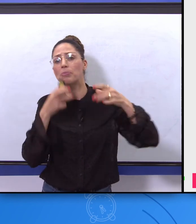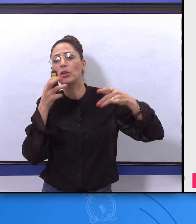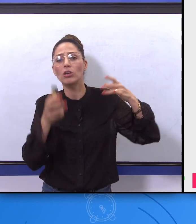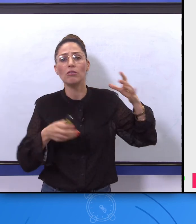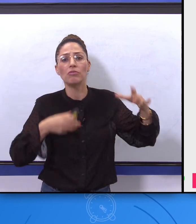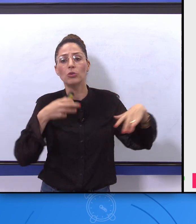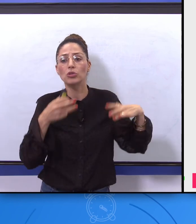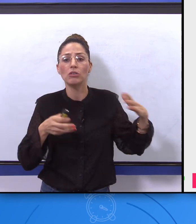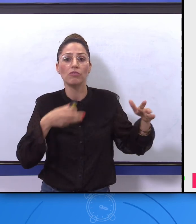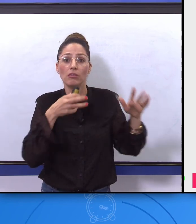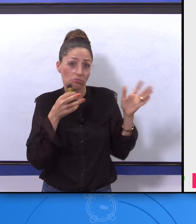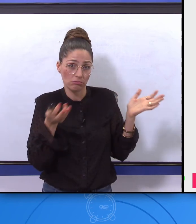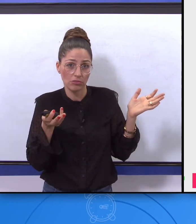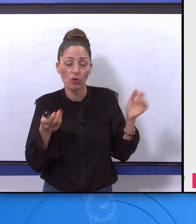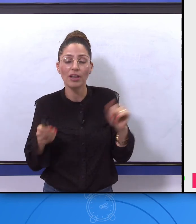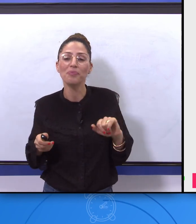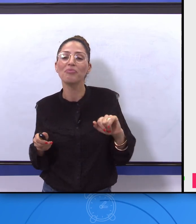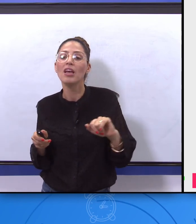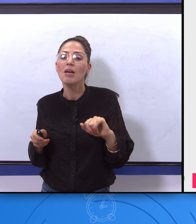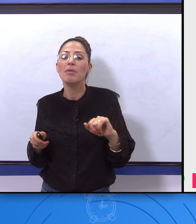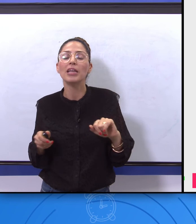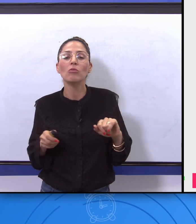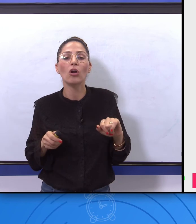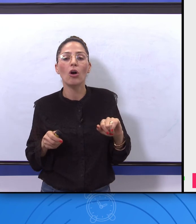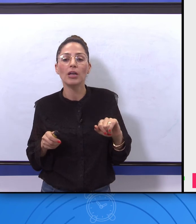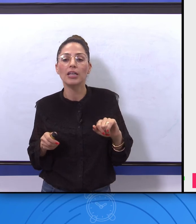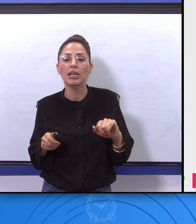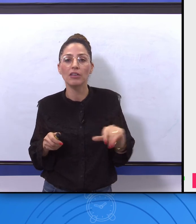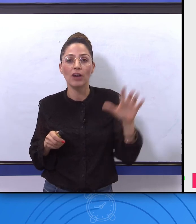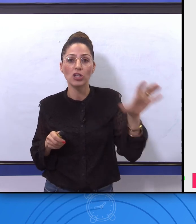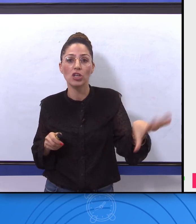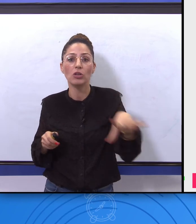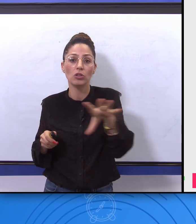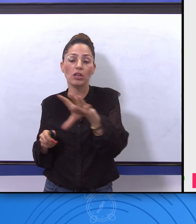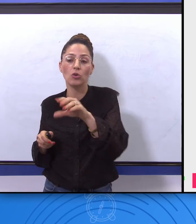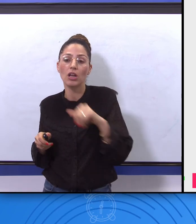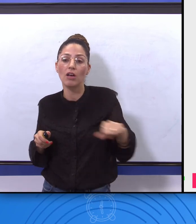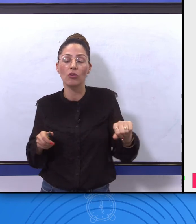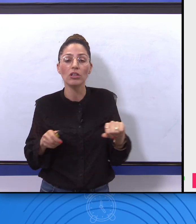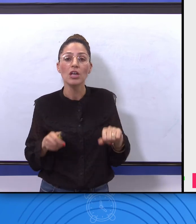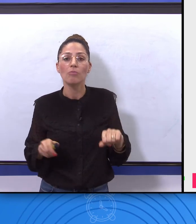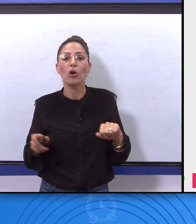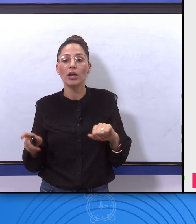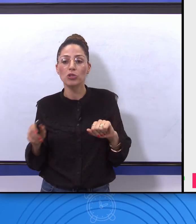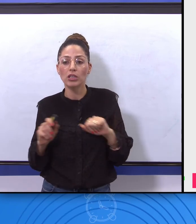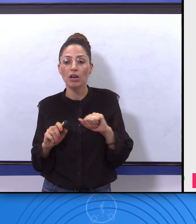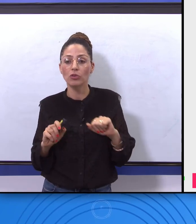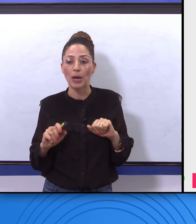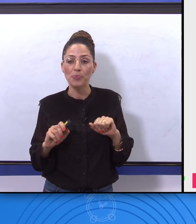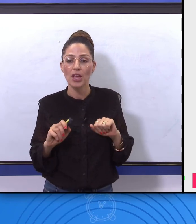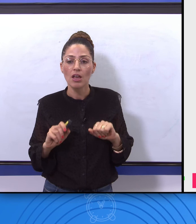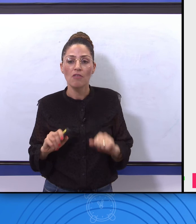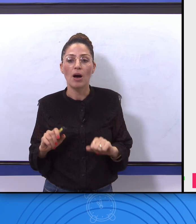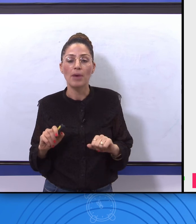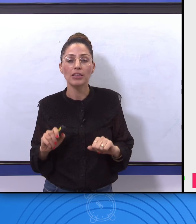פונפונים ופפיונים וטושים ו... אוקיי? ממיינים כל חומר לכלי נפרד, שיהיה לנו יותר נוח לעבוד, בוחרים שטח